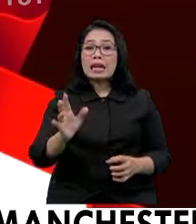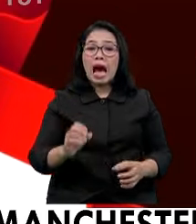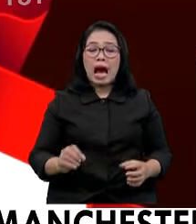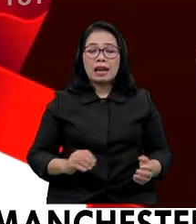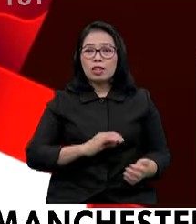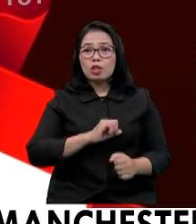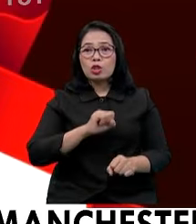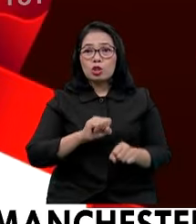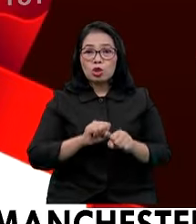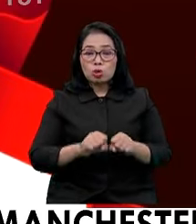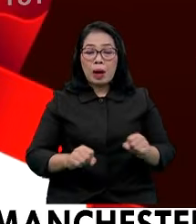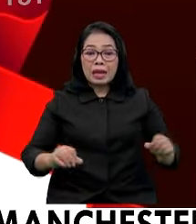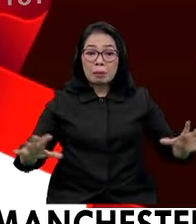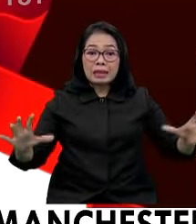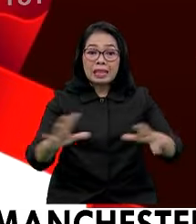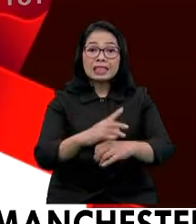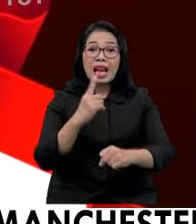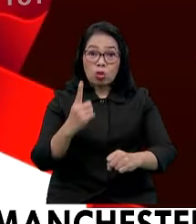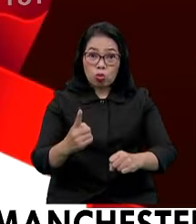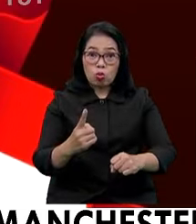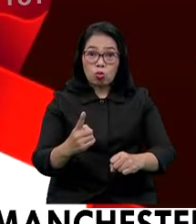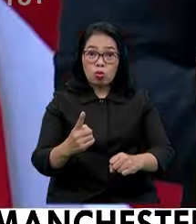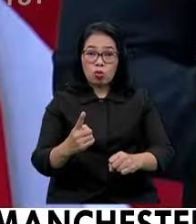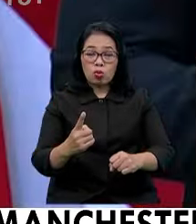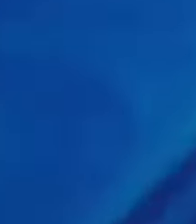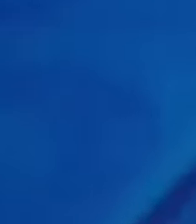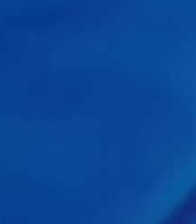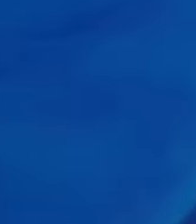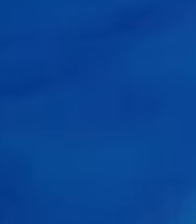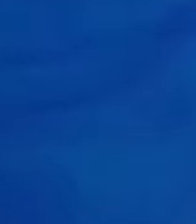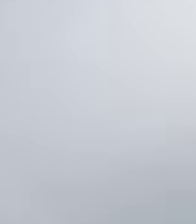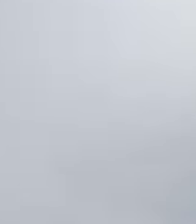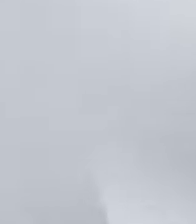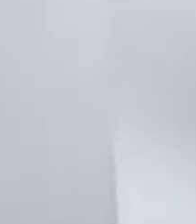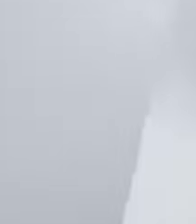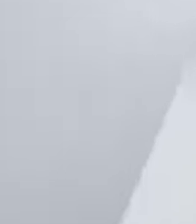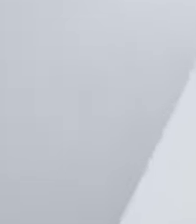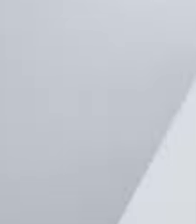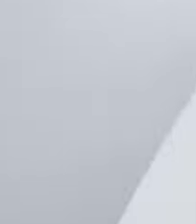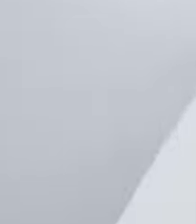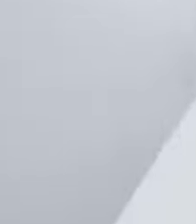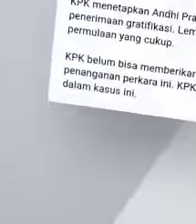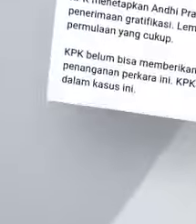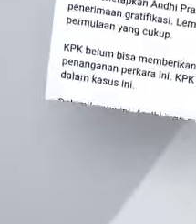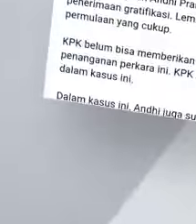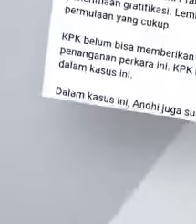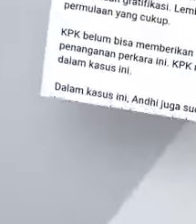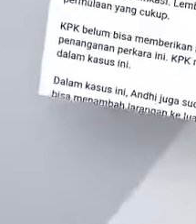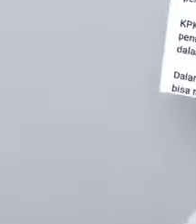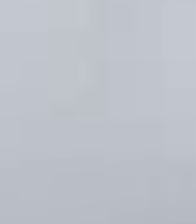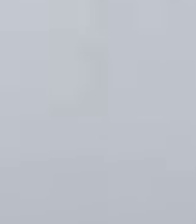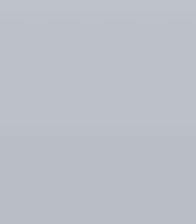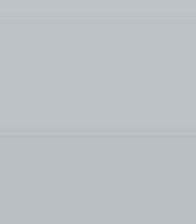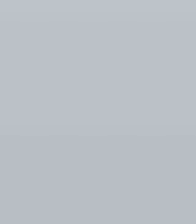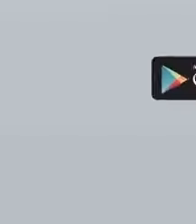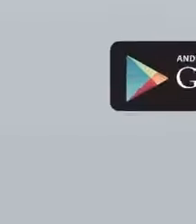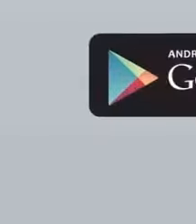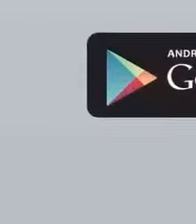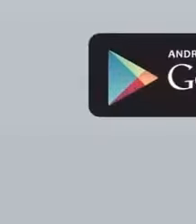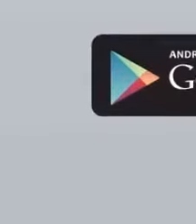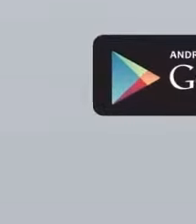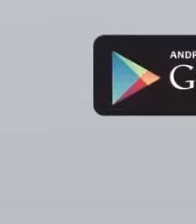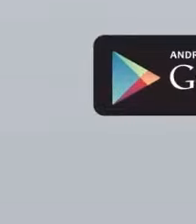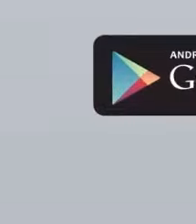supaya itu harus Satukan waktunya habis Terima kasih jelajahi cara baru mendapatkan informasi download